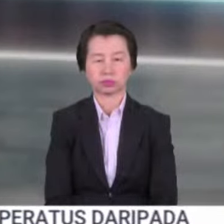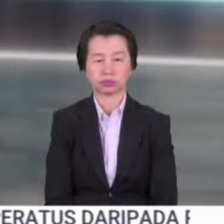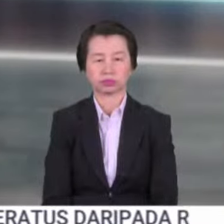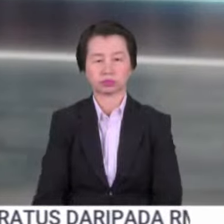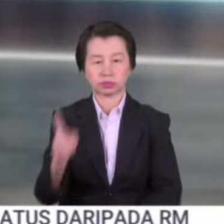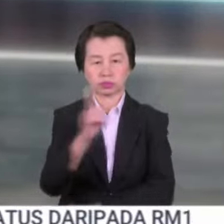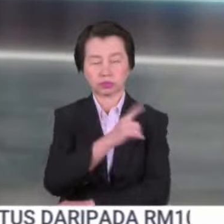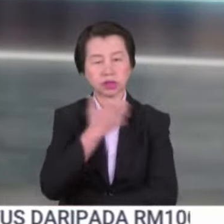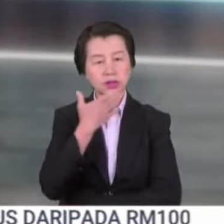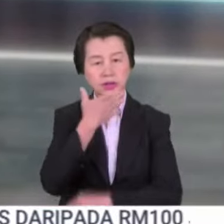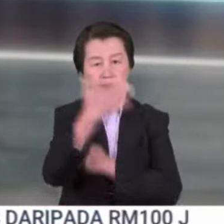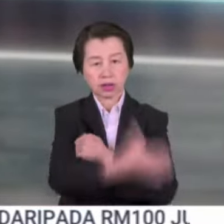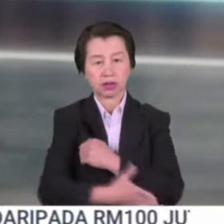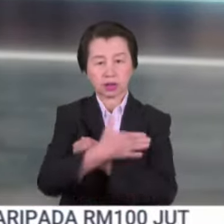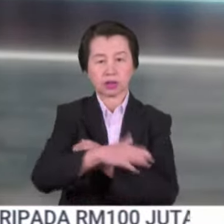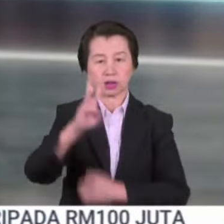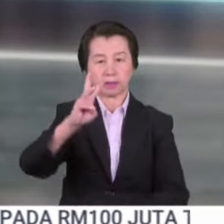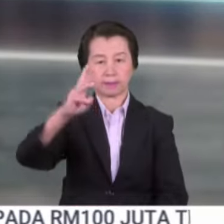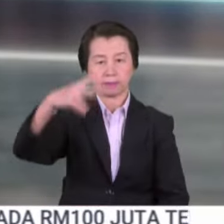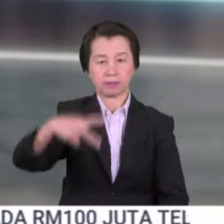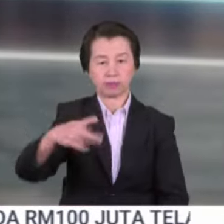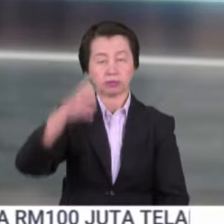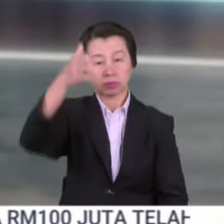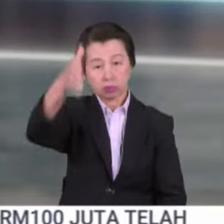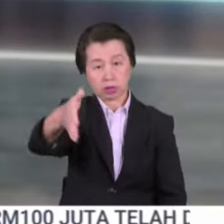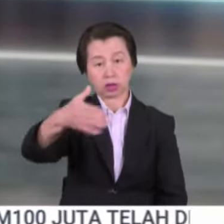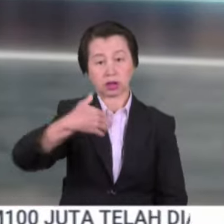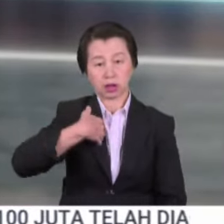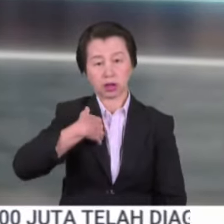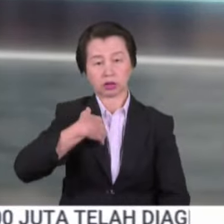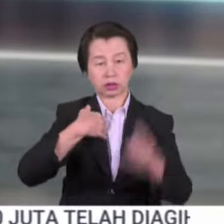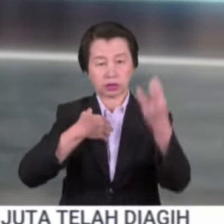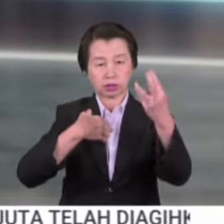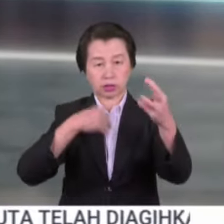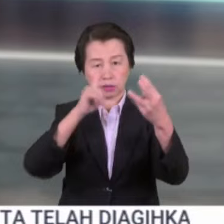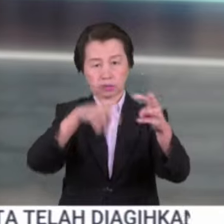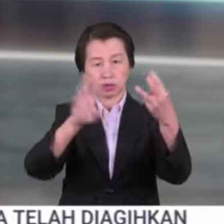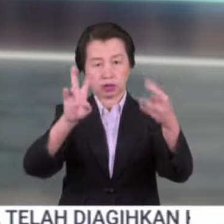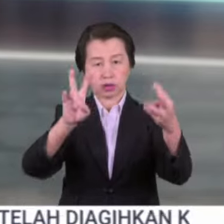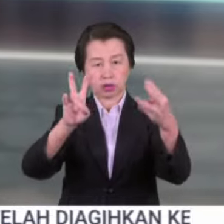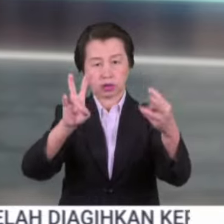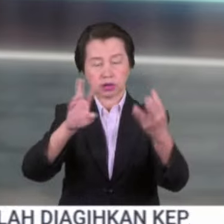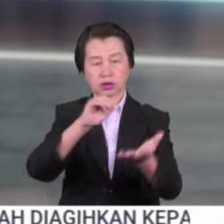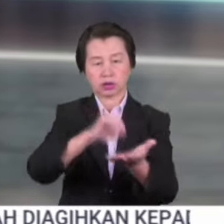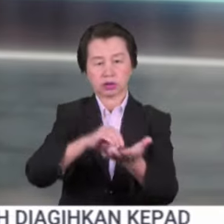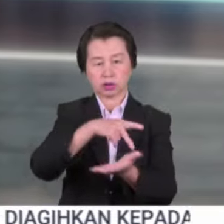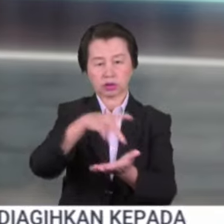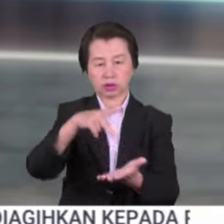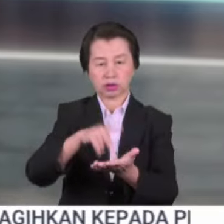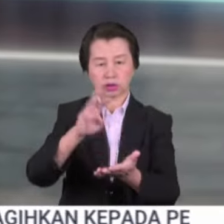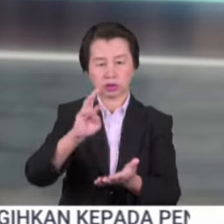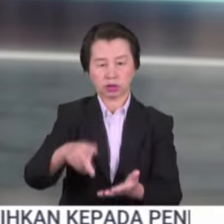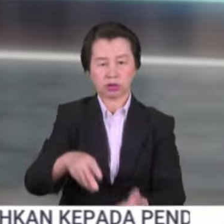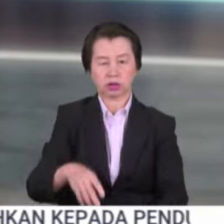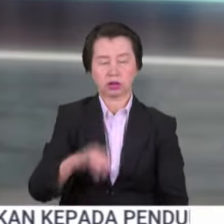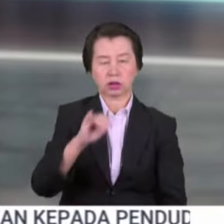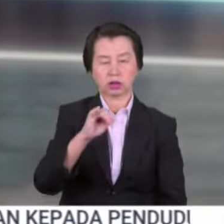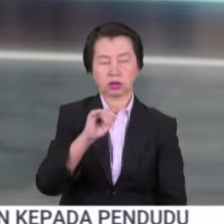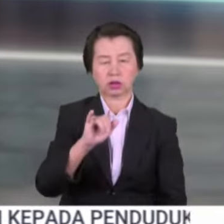negara peringkat wilayah Persekutuan Kuala lumpuh bakal diadakan pada 16 Juli di pusat beliau antar bangsa